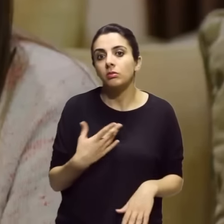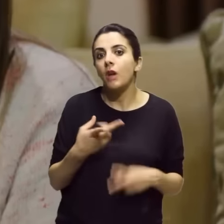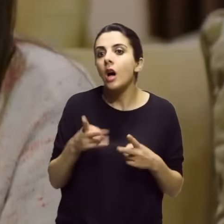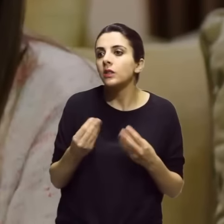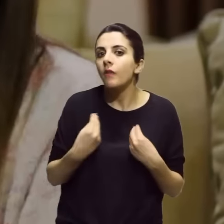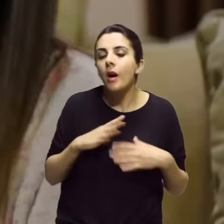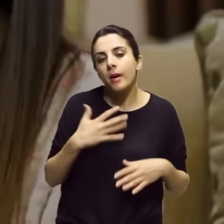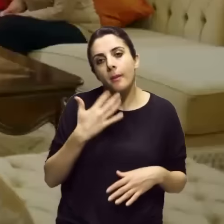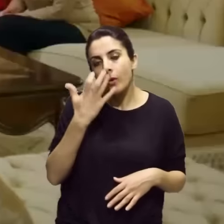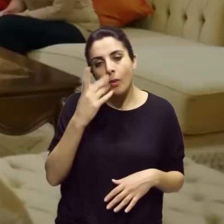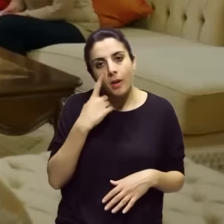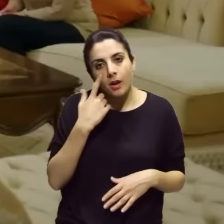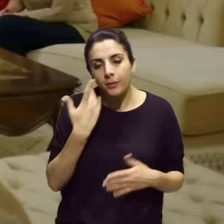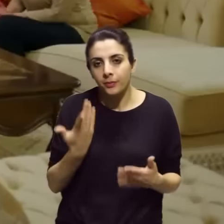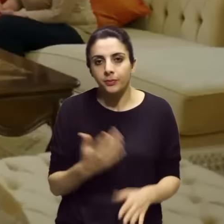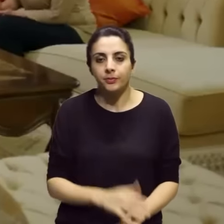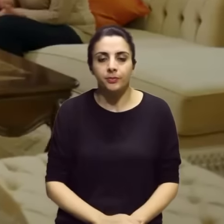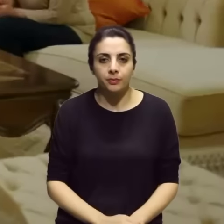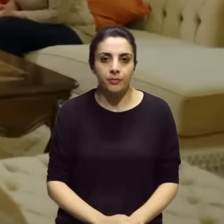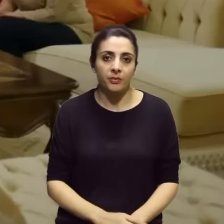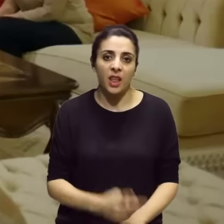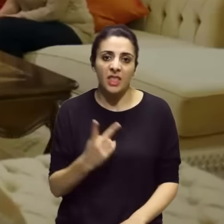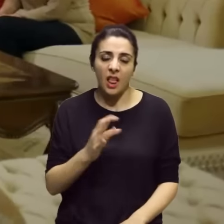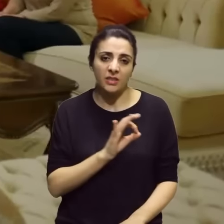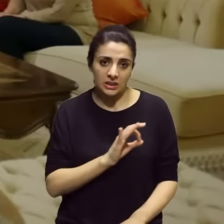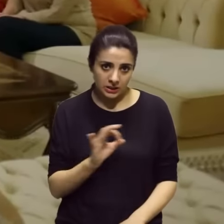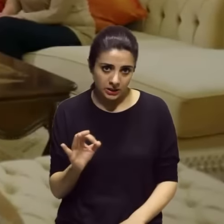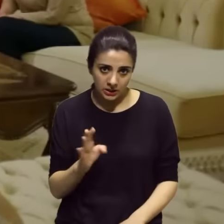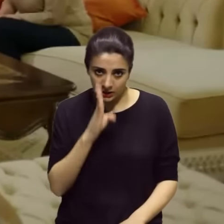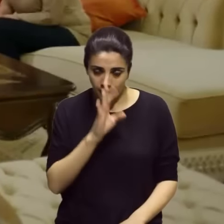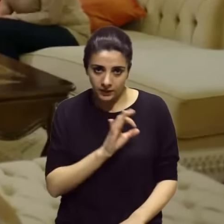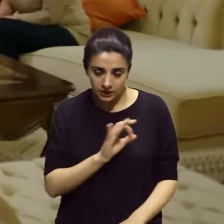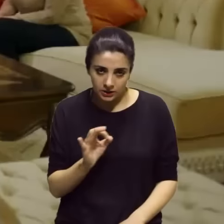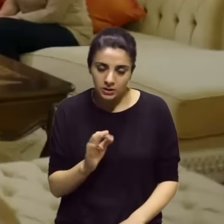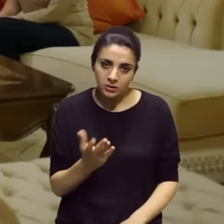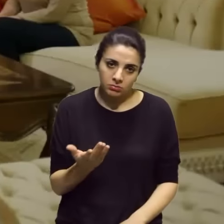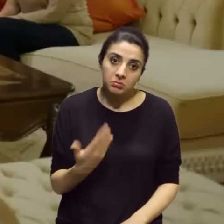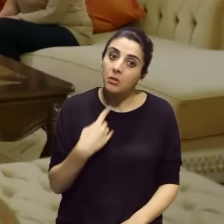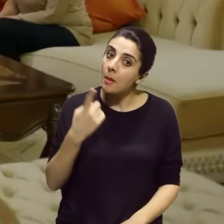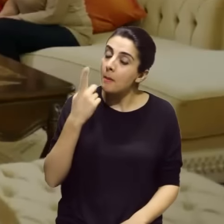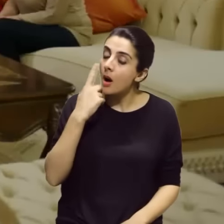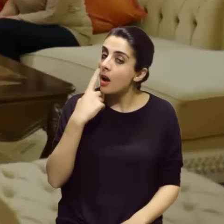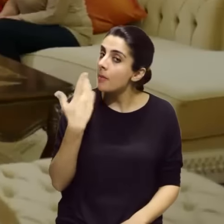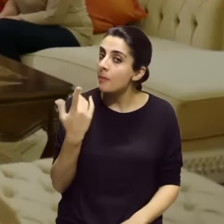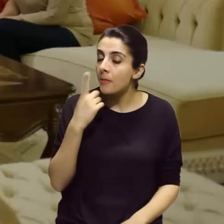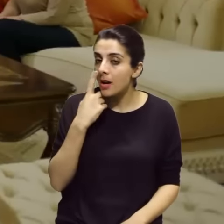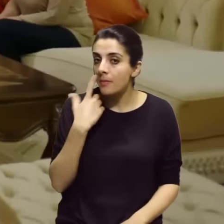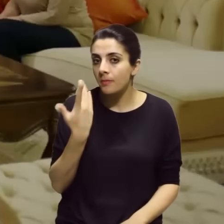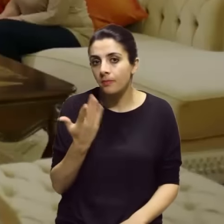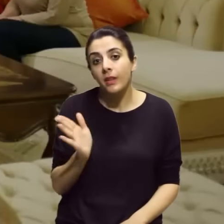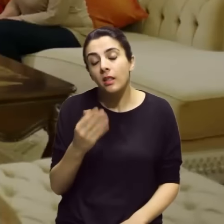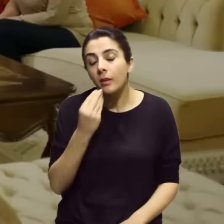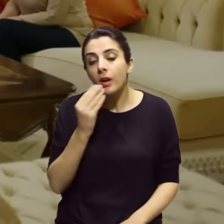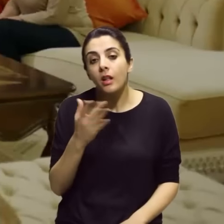Açıklanmadı daha, bakalım. Evet, öyle tarafsız. Artık. Bakalım ne yaptın? Bilmem, bakalım. Hey, hadi bakalım artık, al.